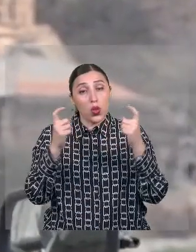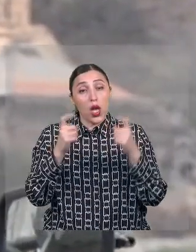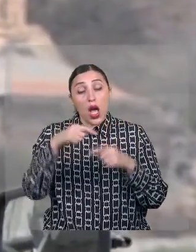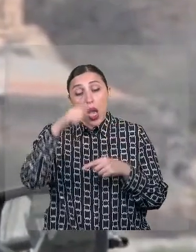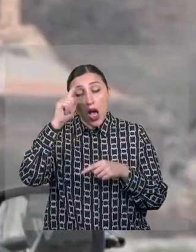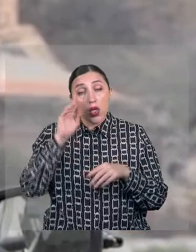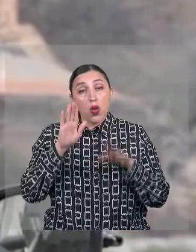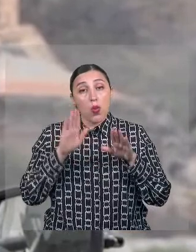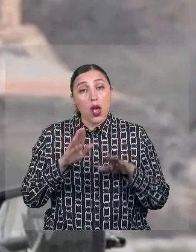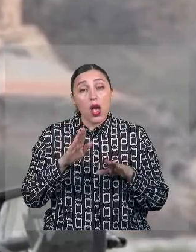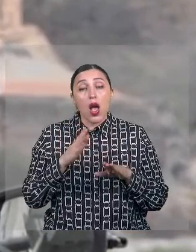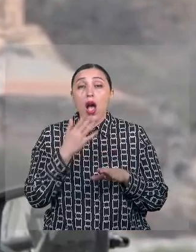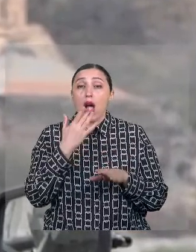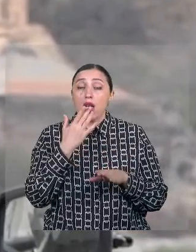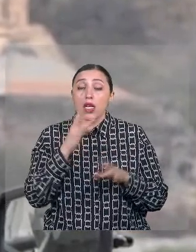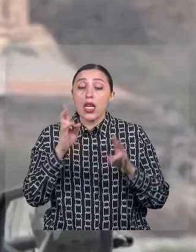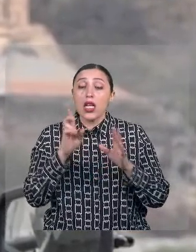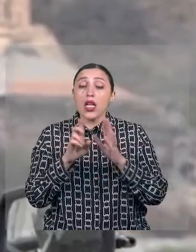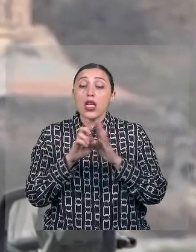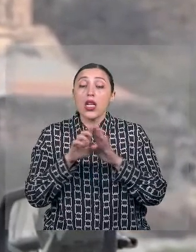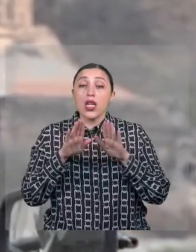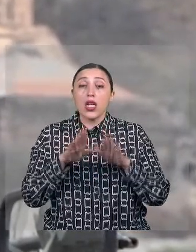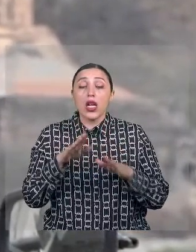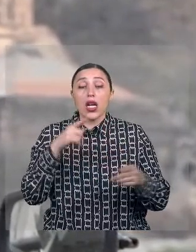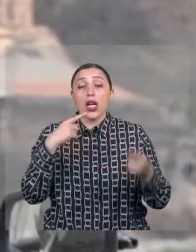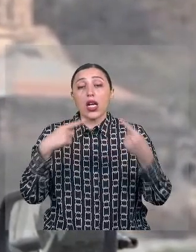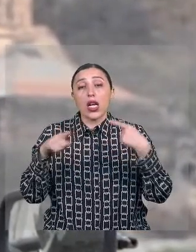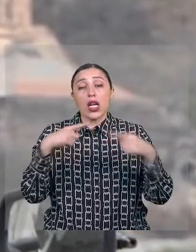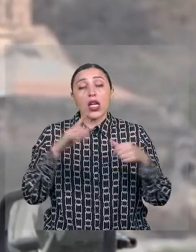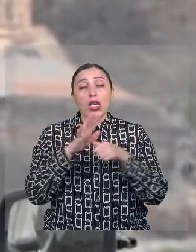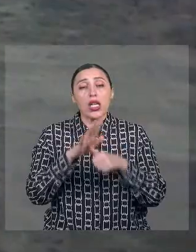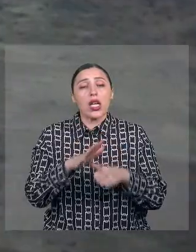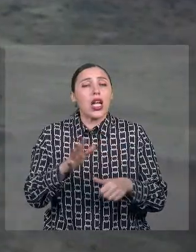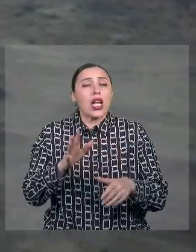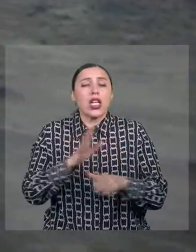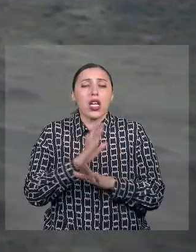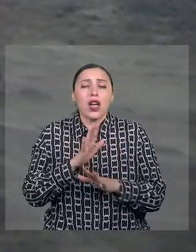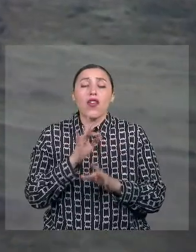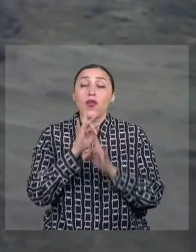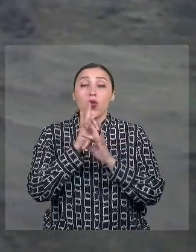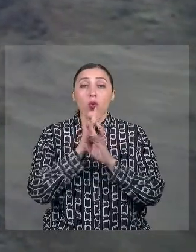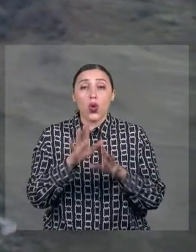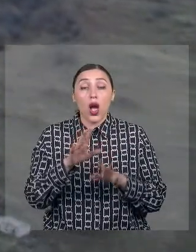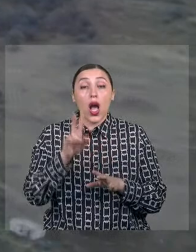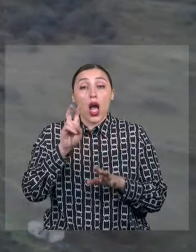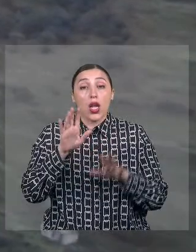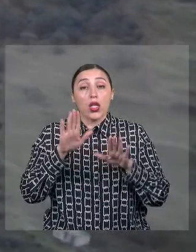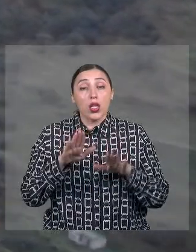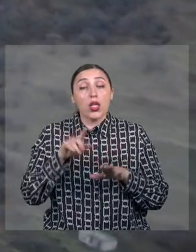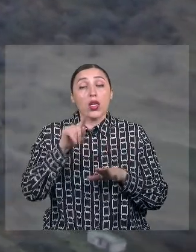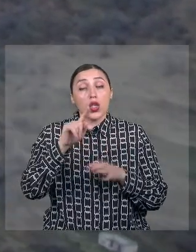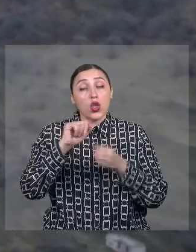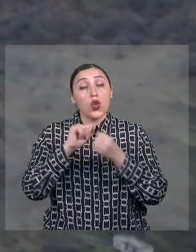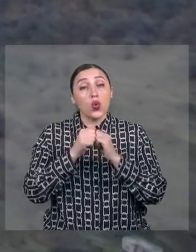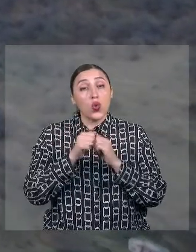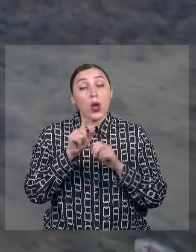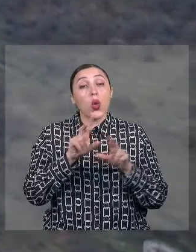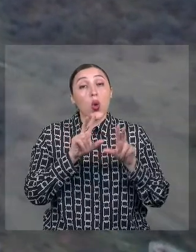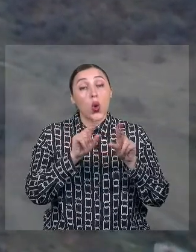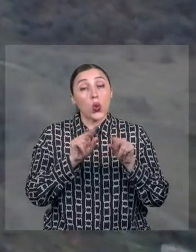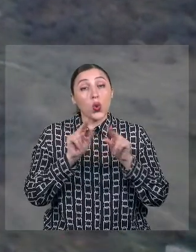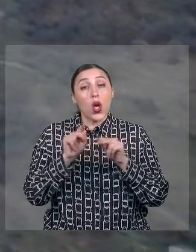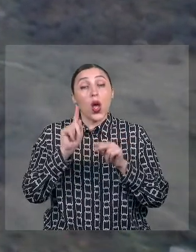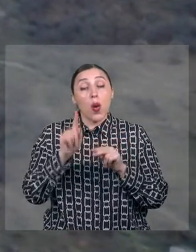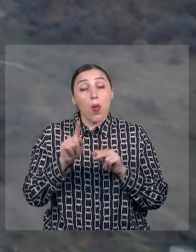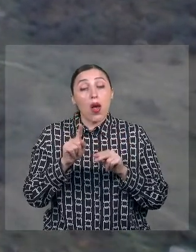Ադրբեջանում ազգային և կրոնական հողի վրա խտրականություն երբեք չի եղել, չի լինելու։ Արցախում հիշում են այս խոստումները, բայց